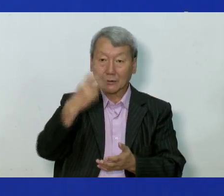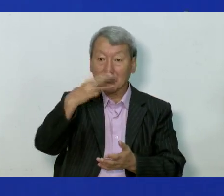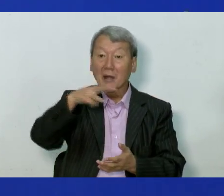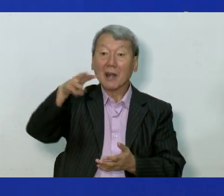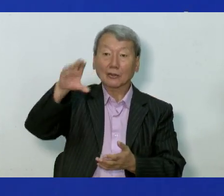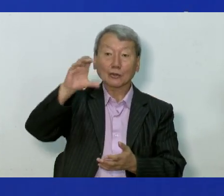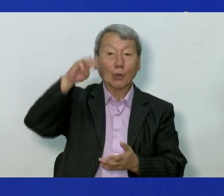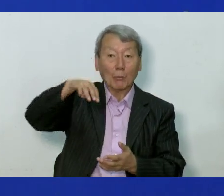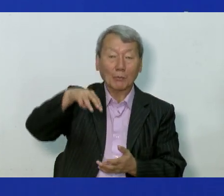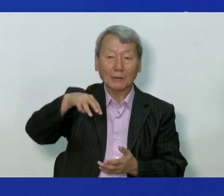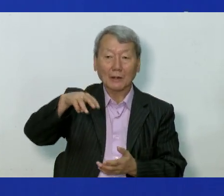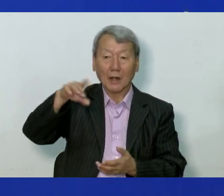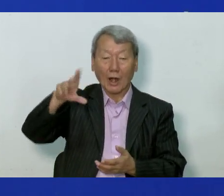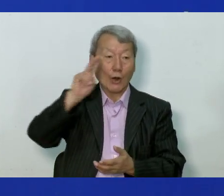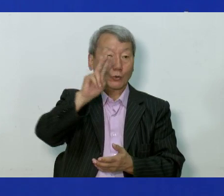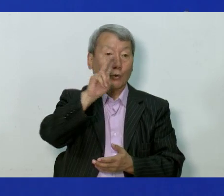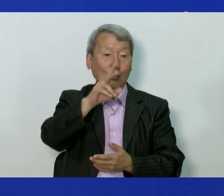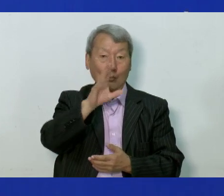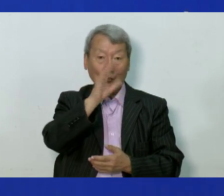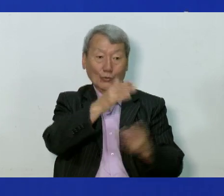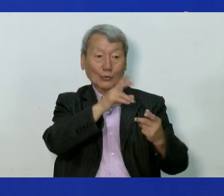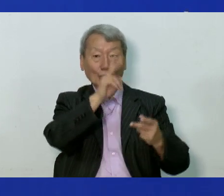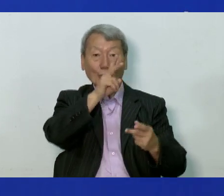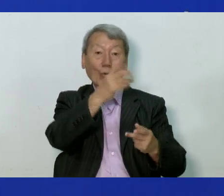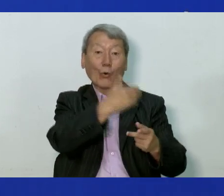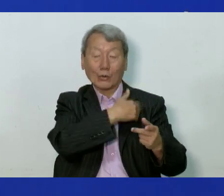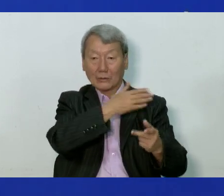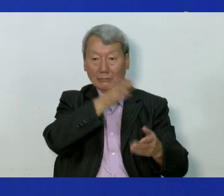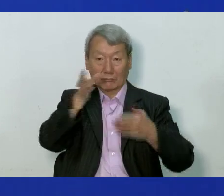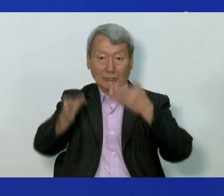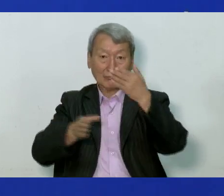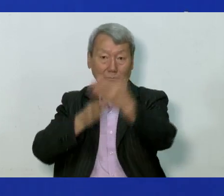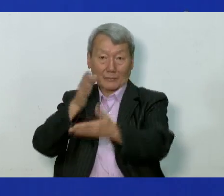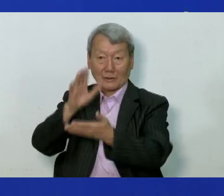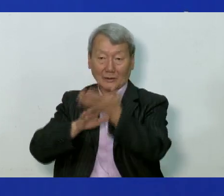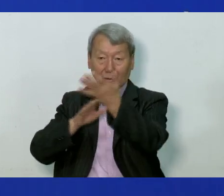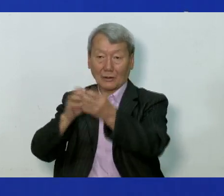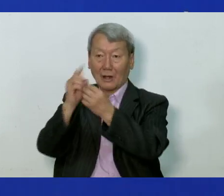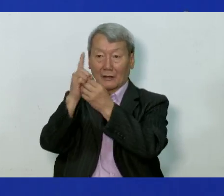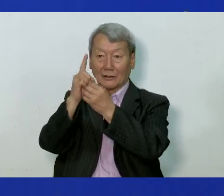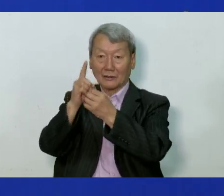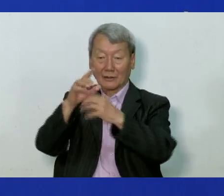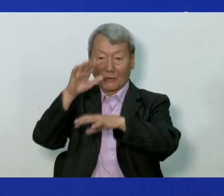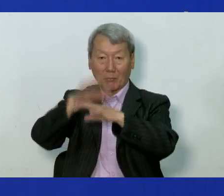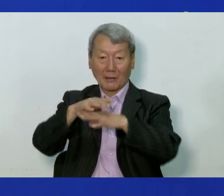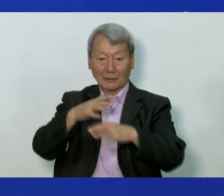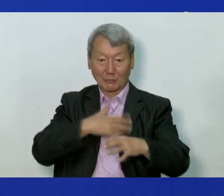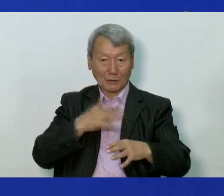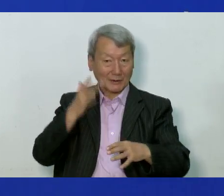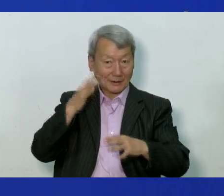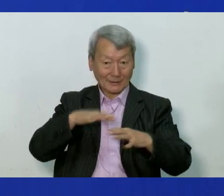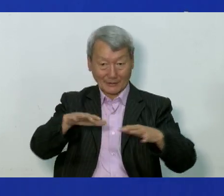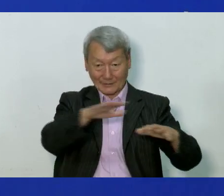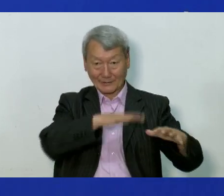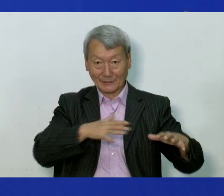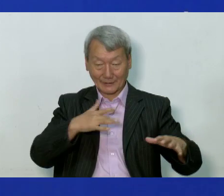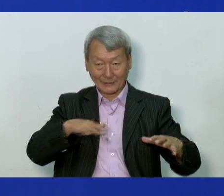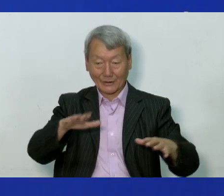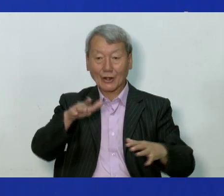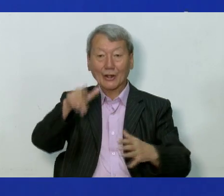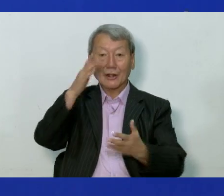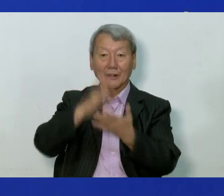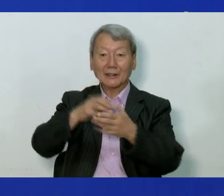сомов. Заявки на участие в аукционе представили 11 коммерческих банков. Значит,